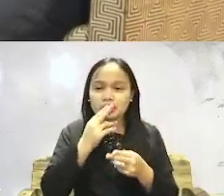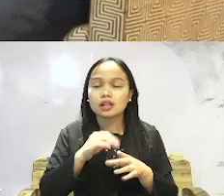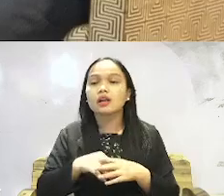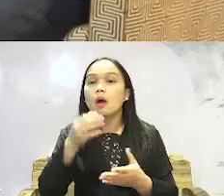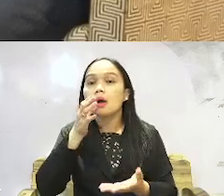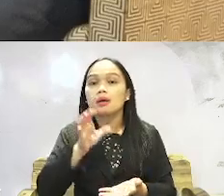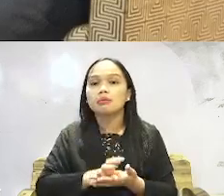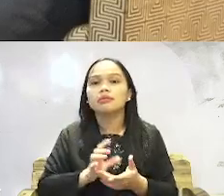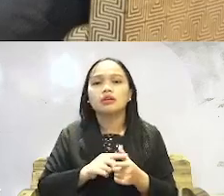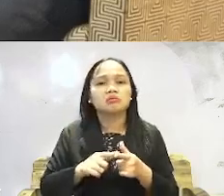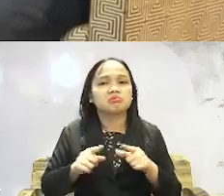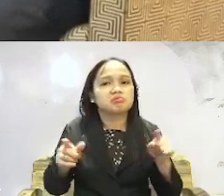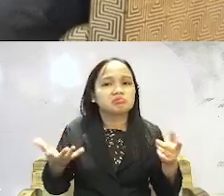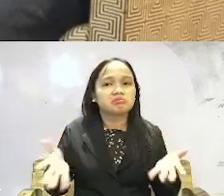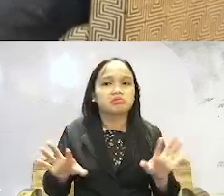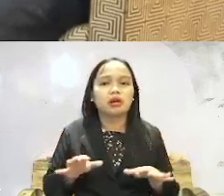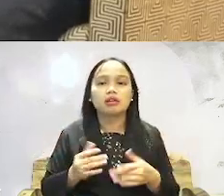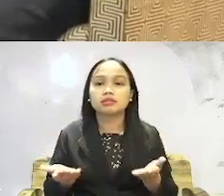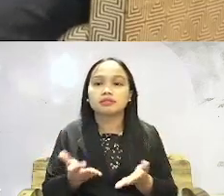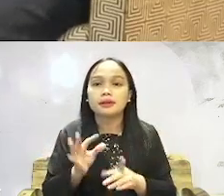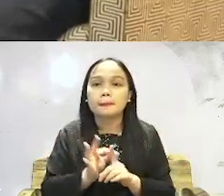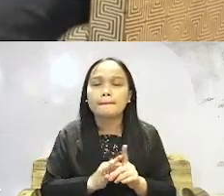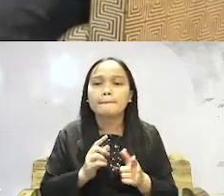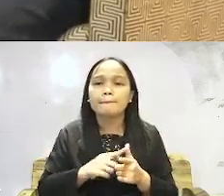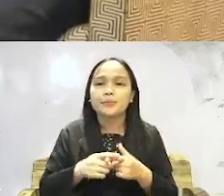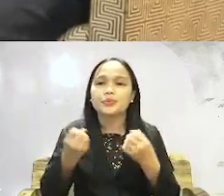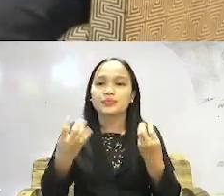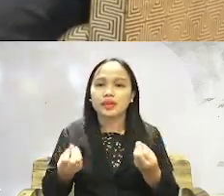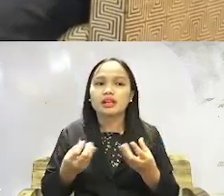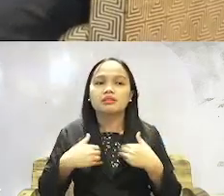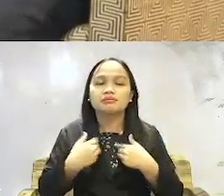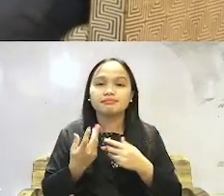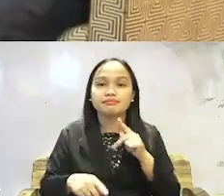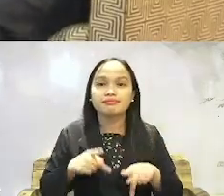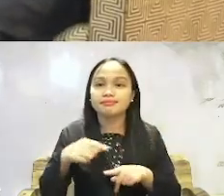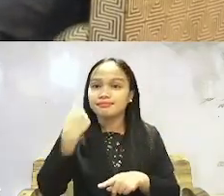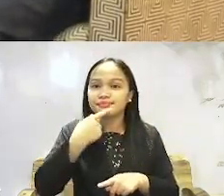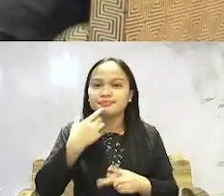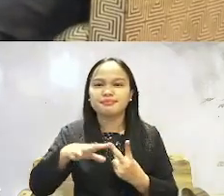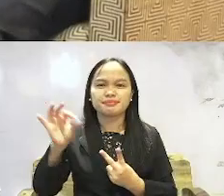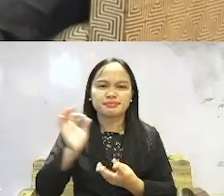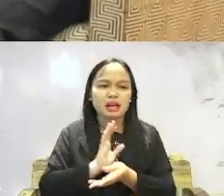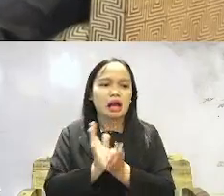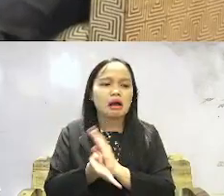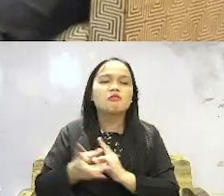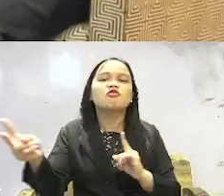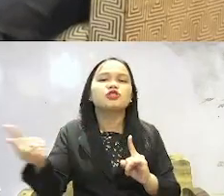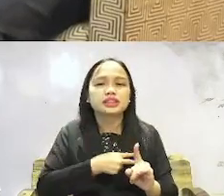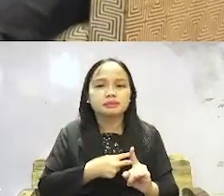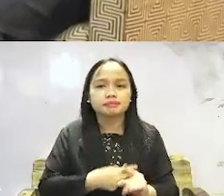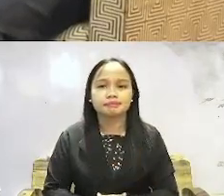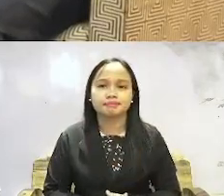But after this, marami pa rin kabataan ang pipili na maging victim. Di ba?